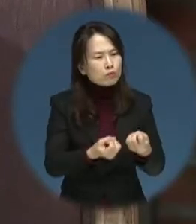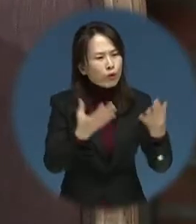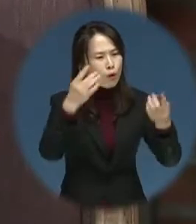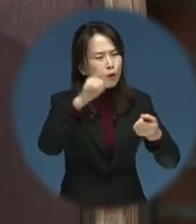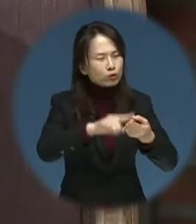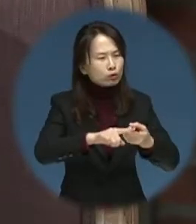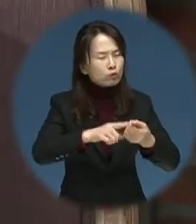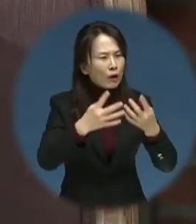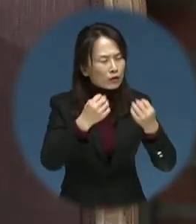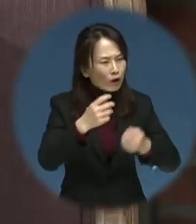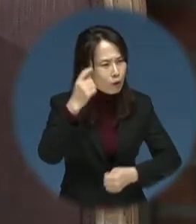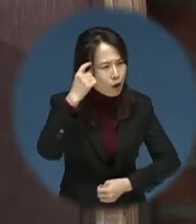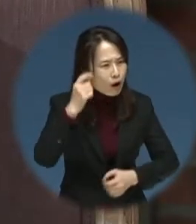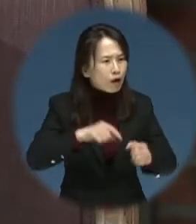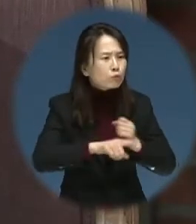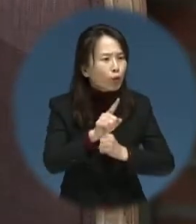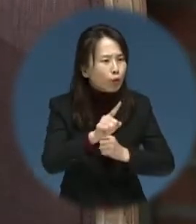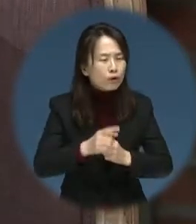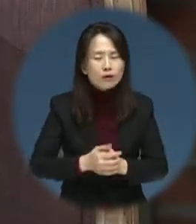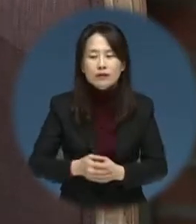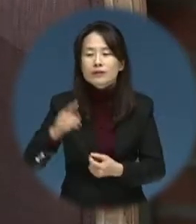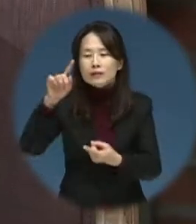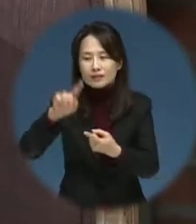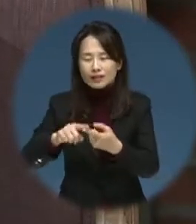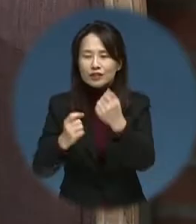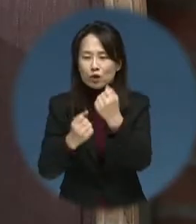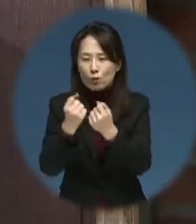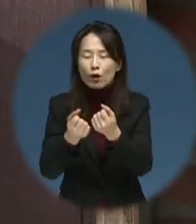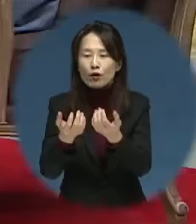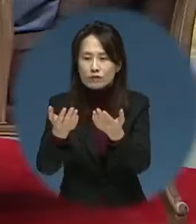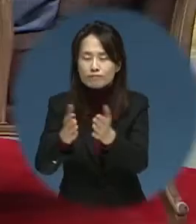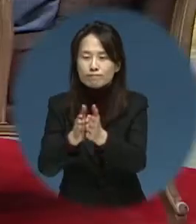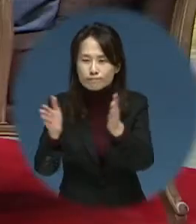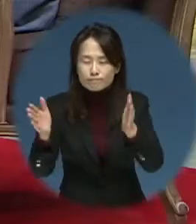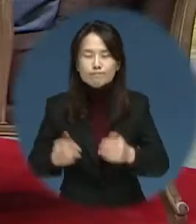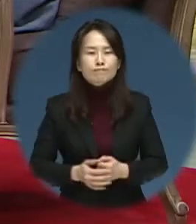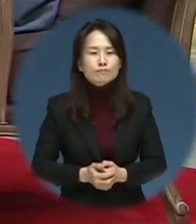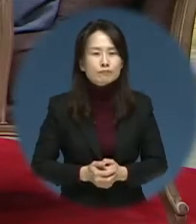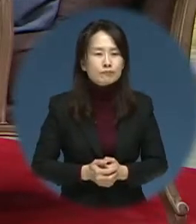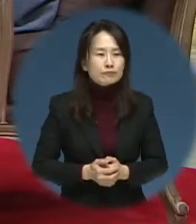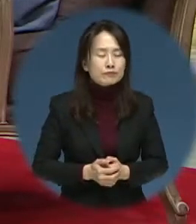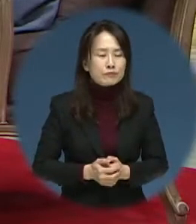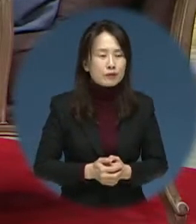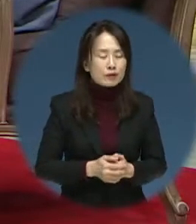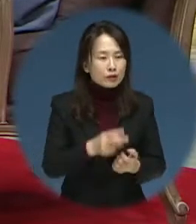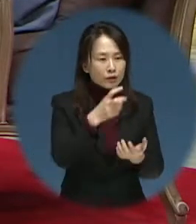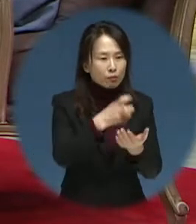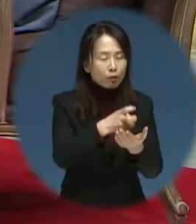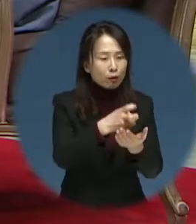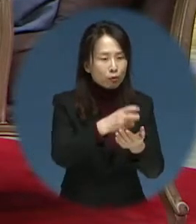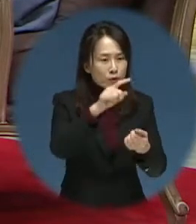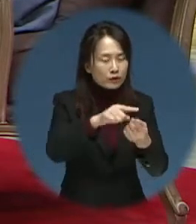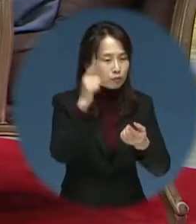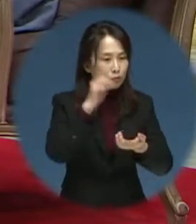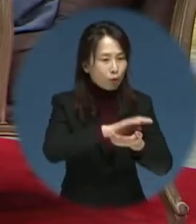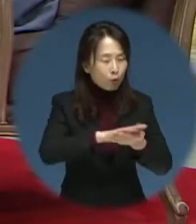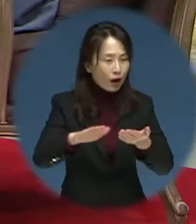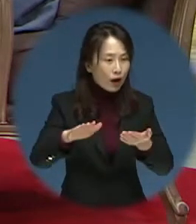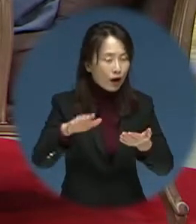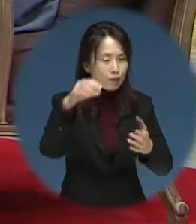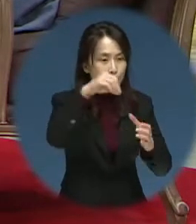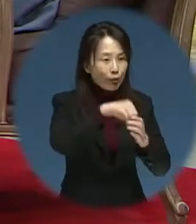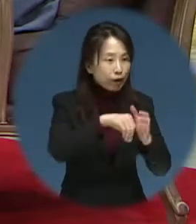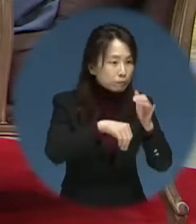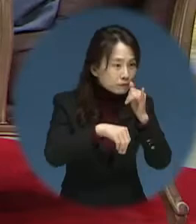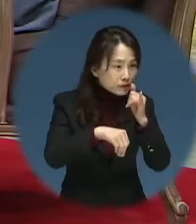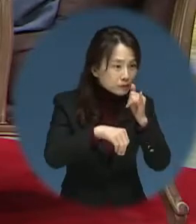얘기를 좀 해봐야겠습니다. 그죠? 네. 교리 자체에서도 무슨 평화 이런 게 유독 강조됩니까?